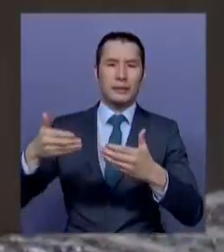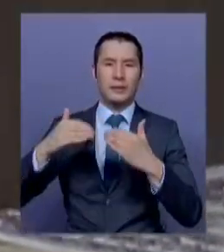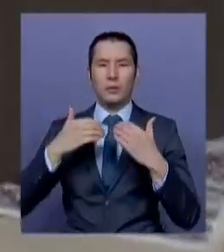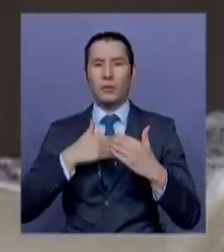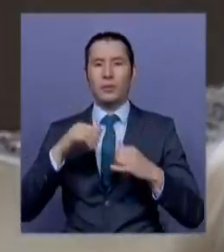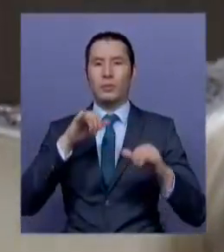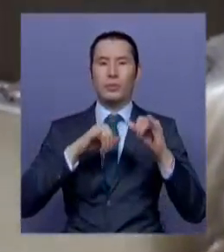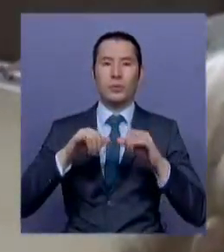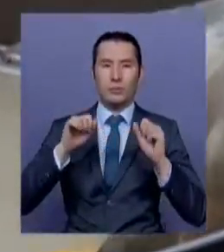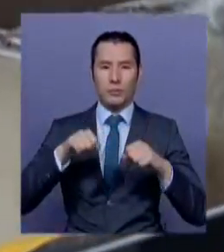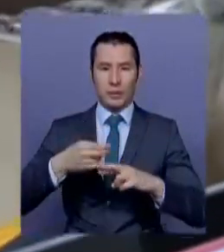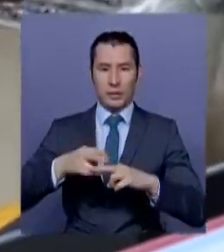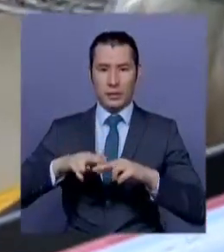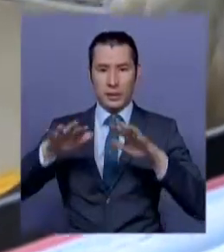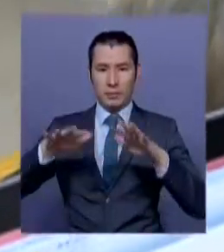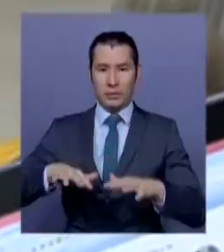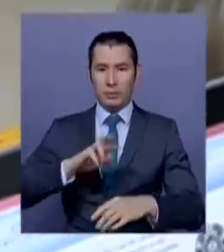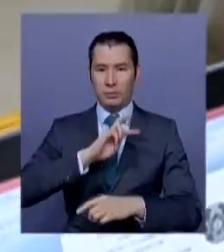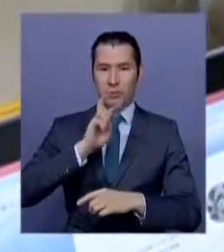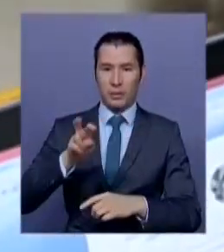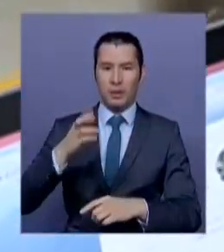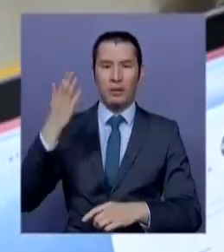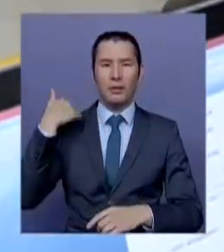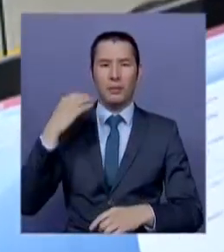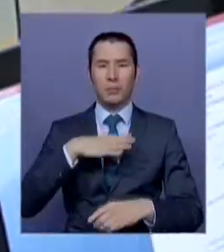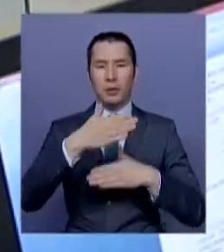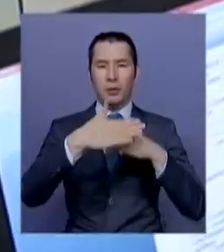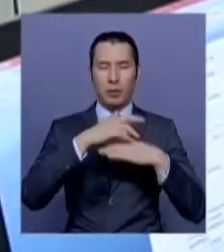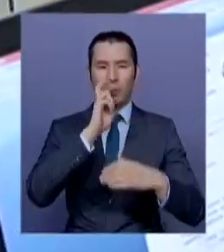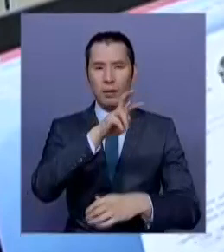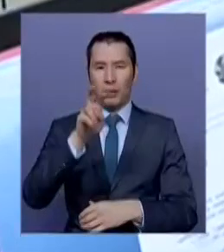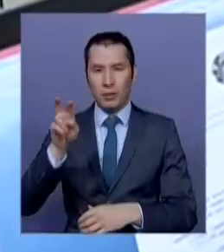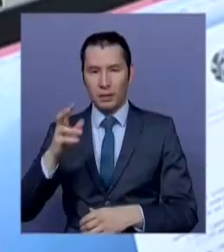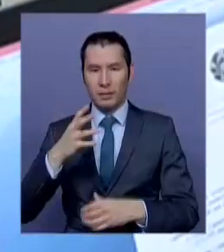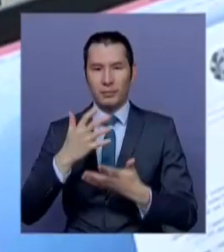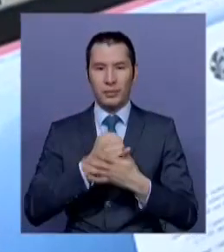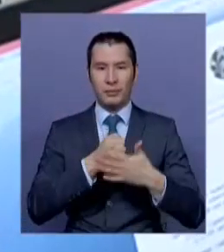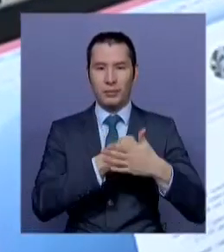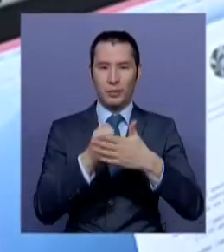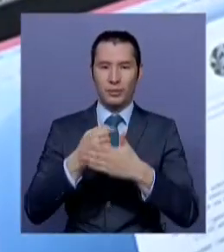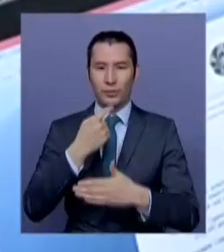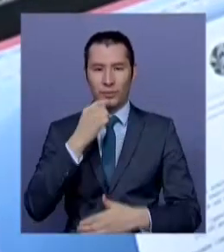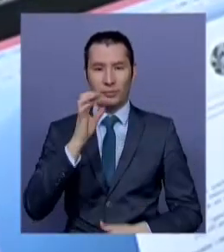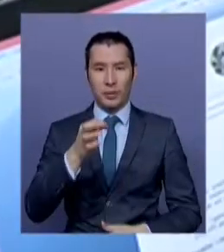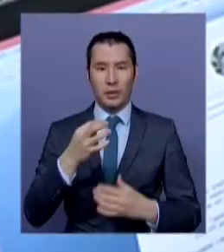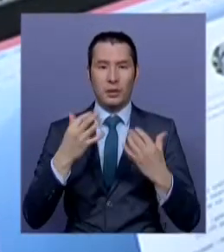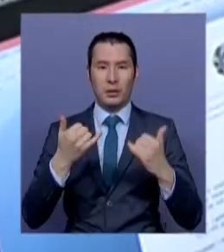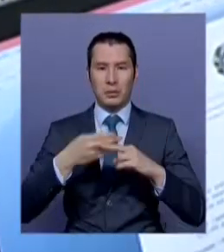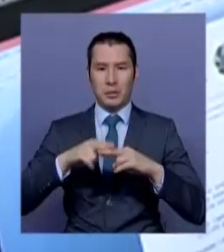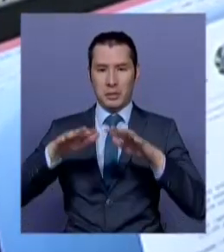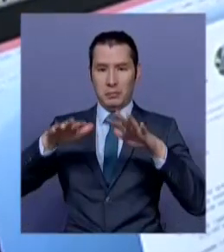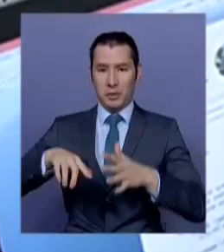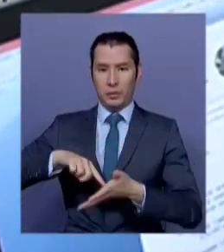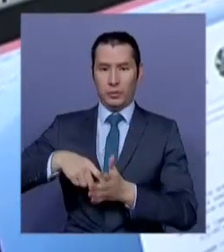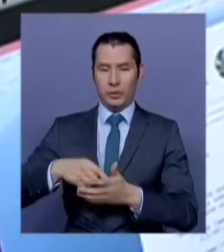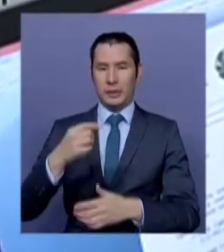үшін бұрынғыдай әр шенеуніктің кабинетінің алдында кезек күттіріп отырмайды. Олар бірден осы бір терезе қағидасы бойынша жұмыс істеп